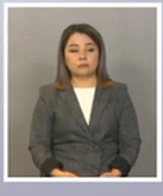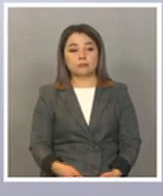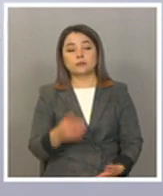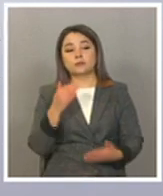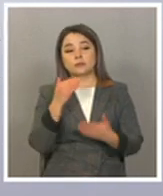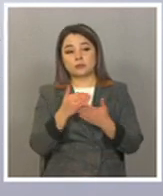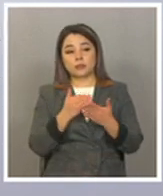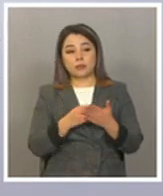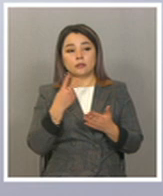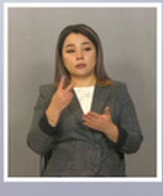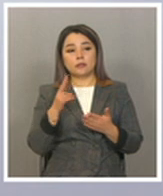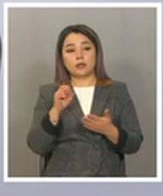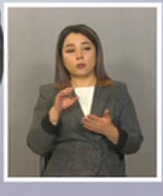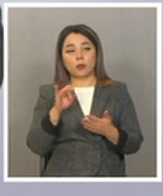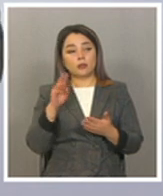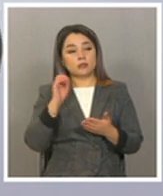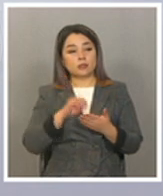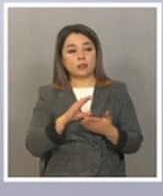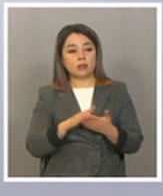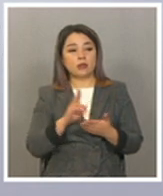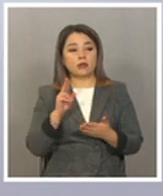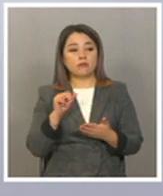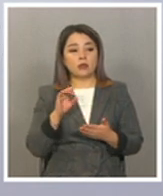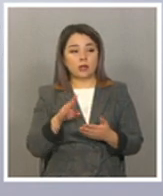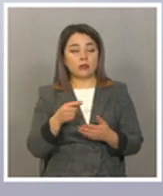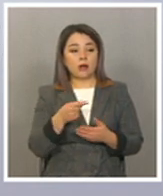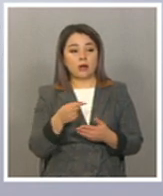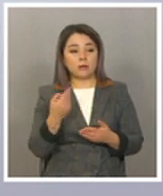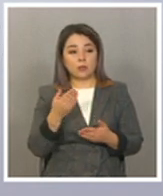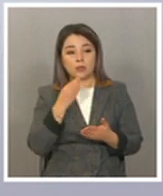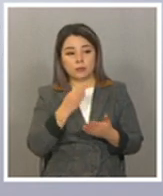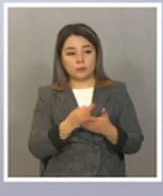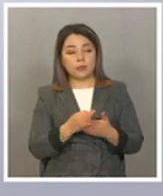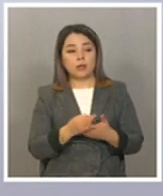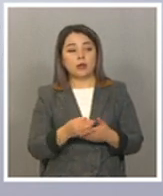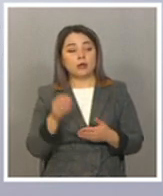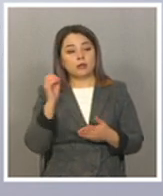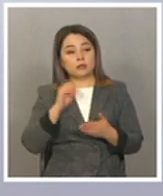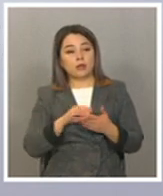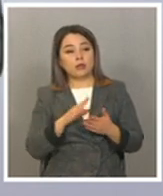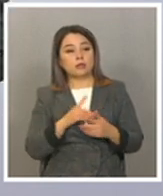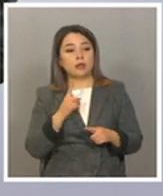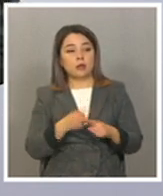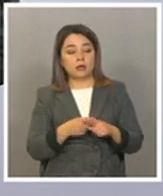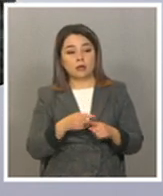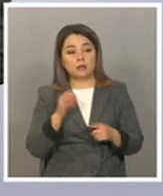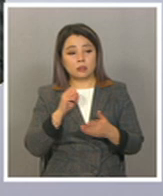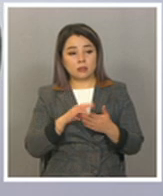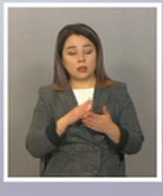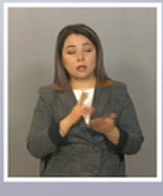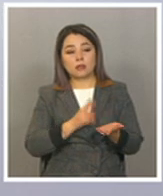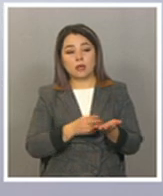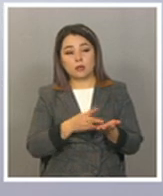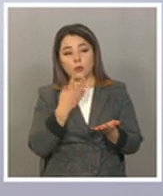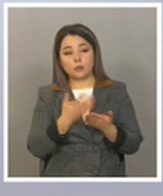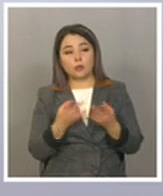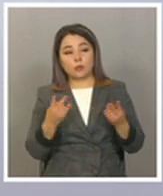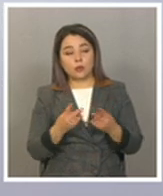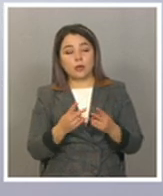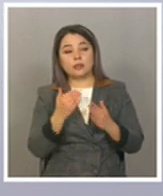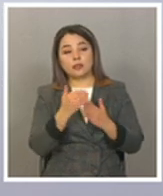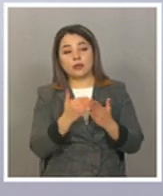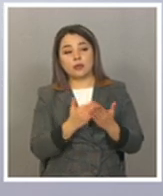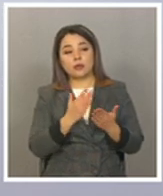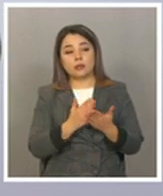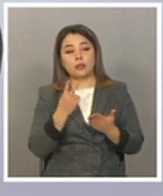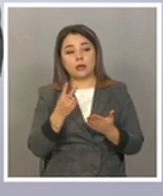Тізбектес 2 натурал санның квадраттарының айырмасы тақ сан болатынын дәлелдеңіз. Тізбектес 2